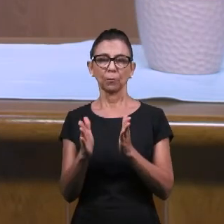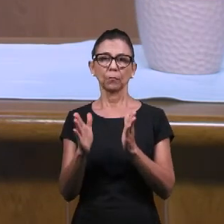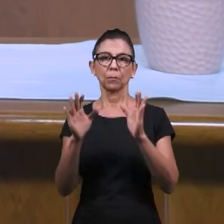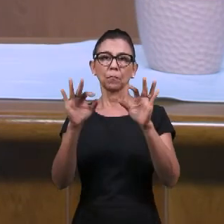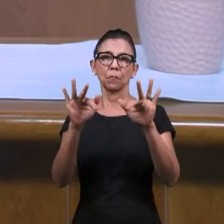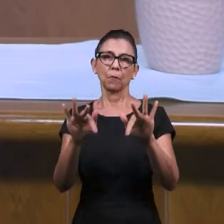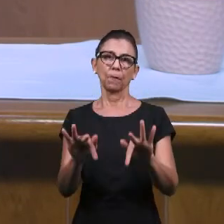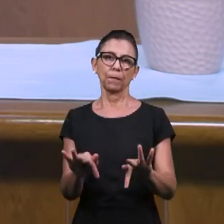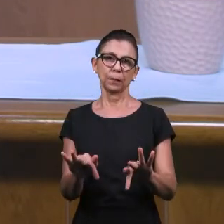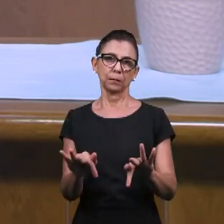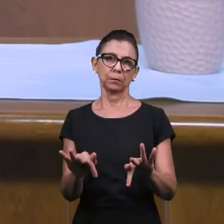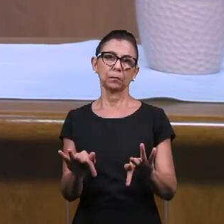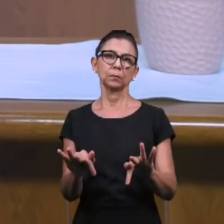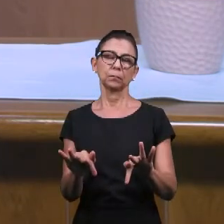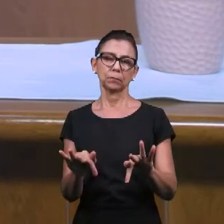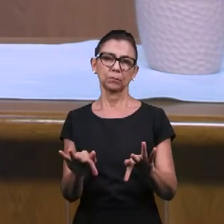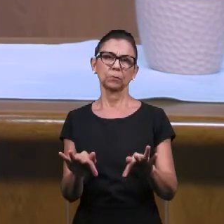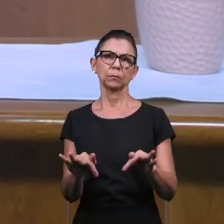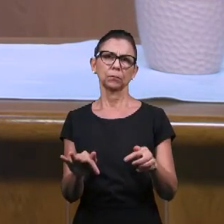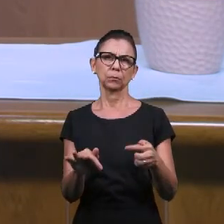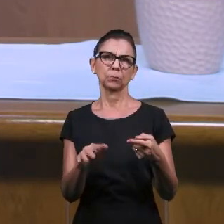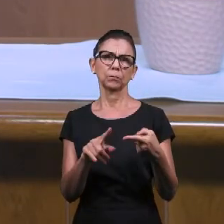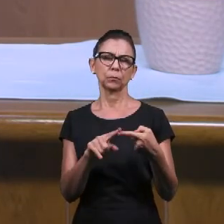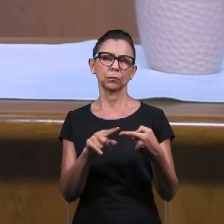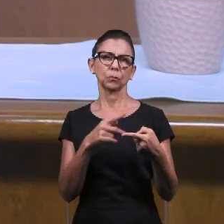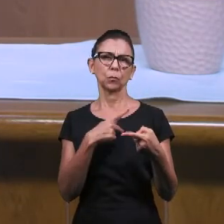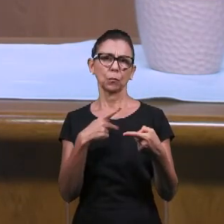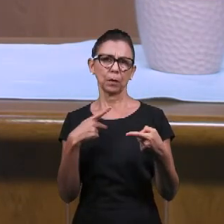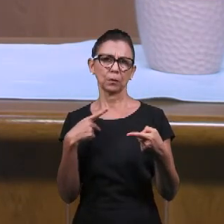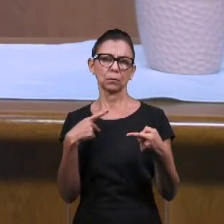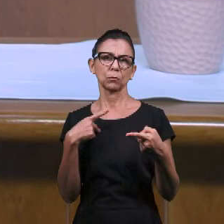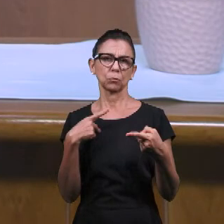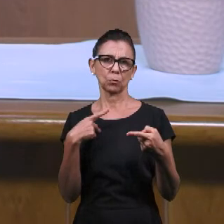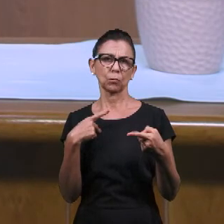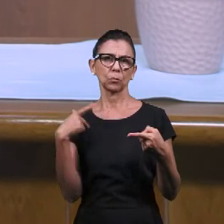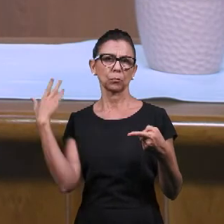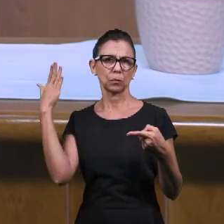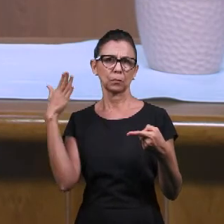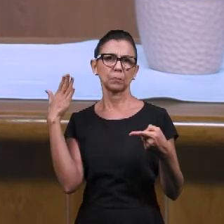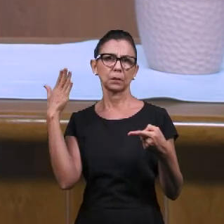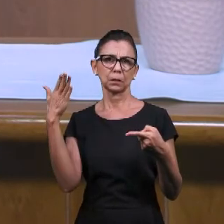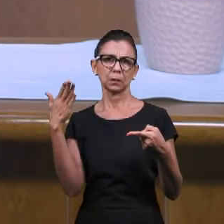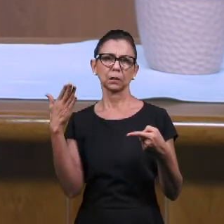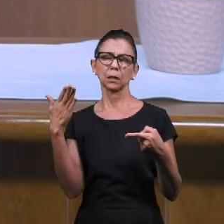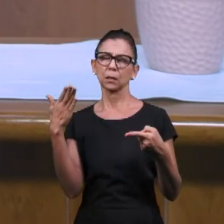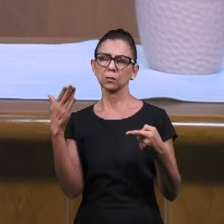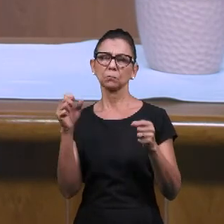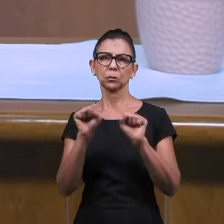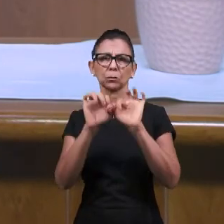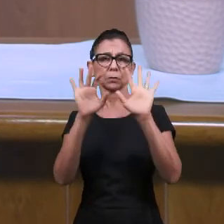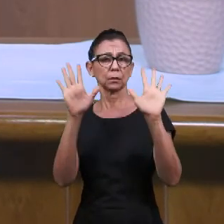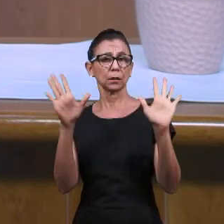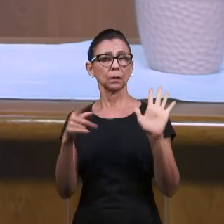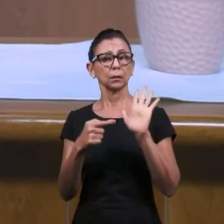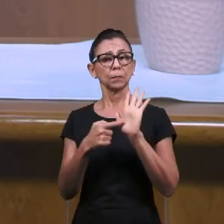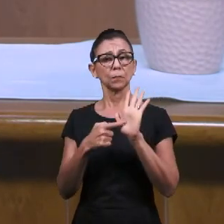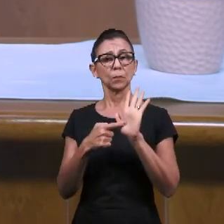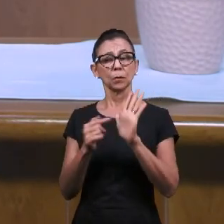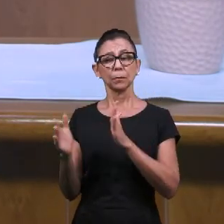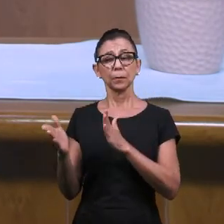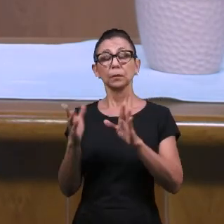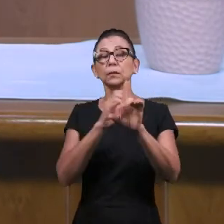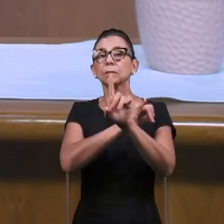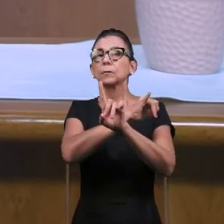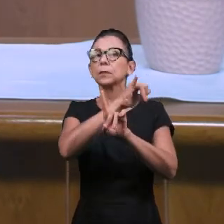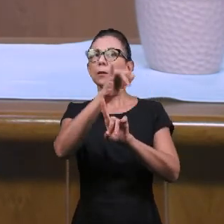Первая тема, она относилась ко времени конца. И пастор очень